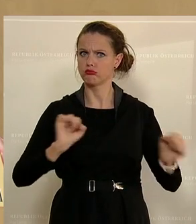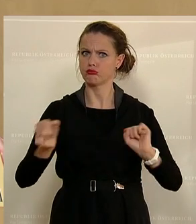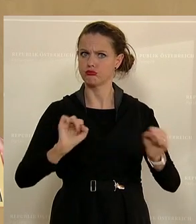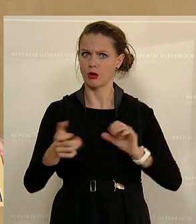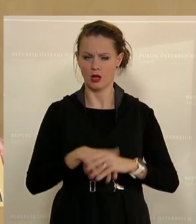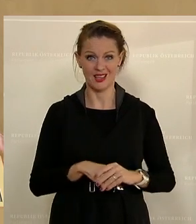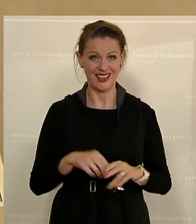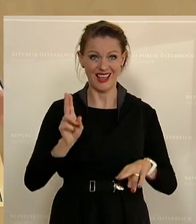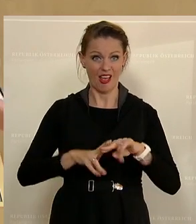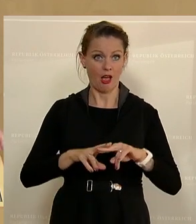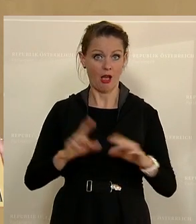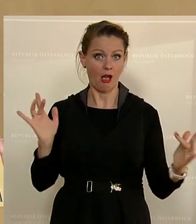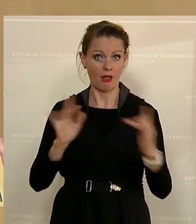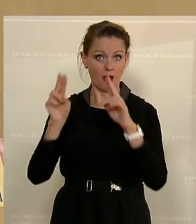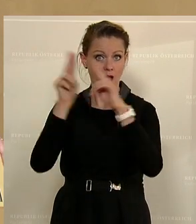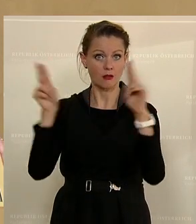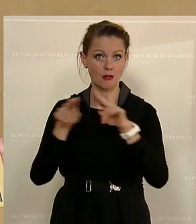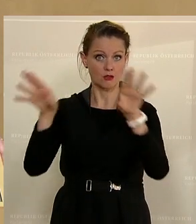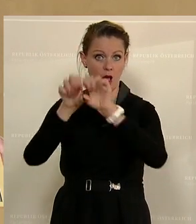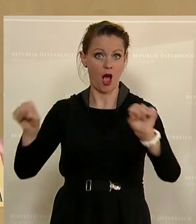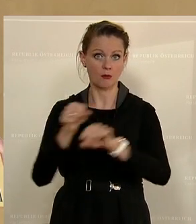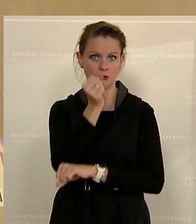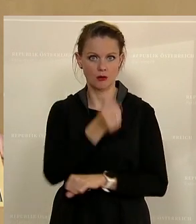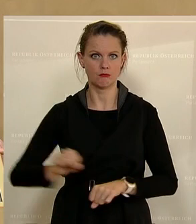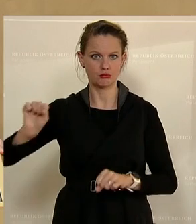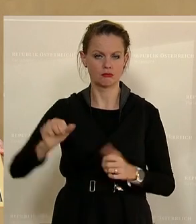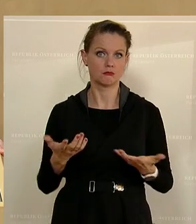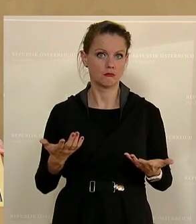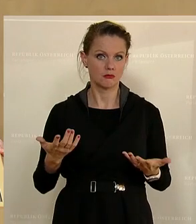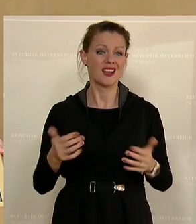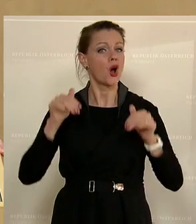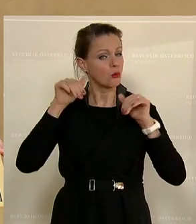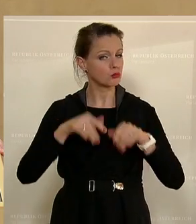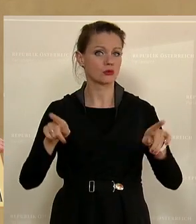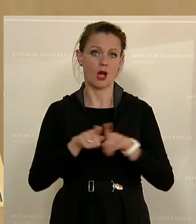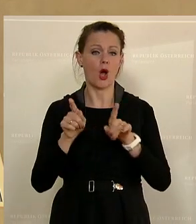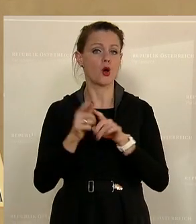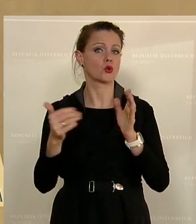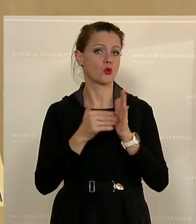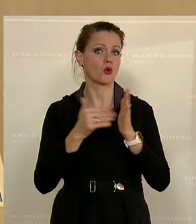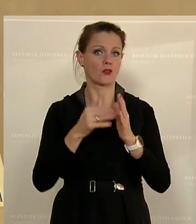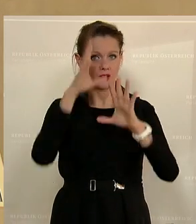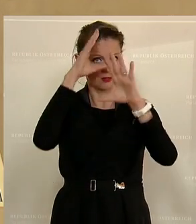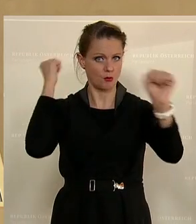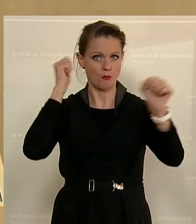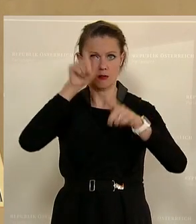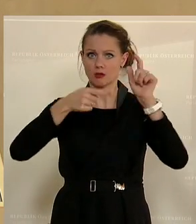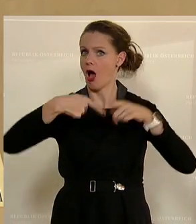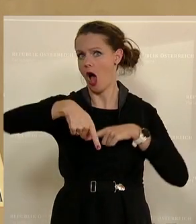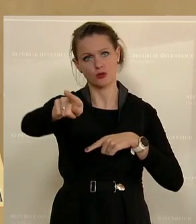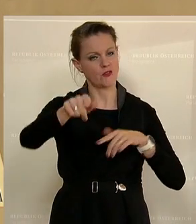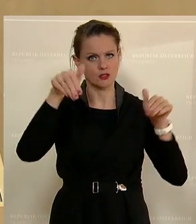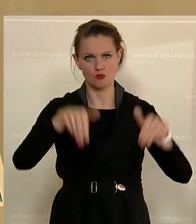hier jemand gegen die internationalen Abkommen verstößt, dann glaube ich, ist es auch notwendig, solche Diplomaten auch auszuweisen.